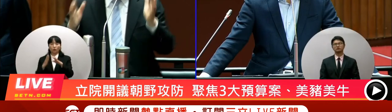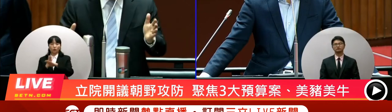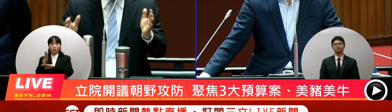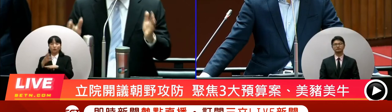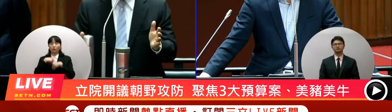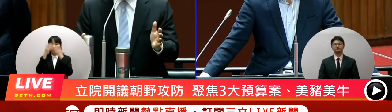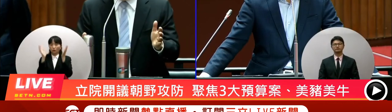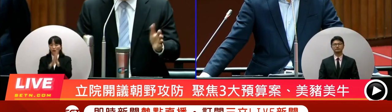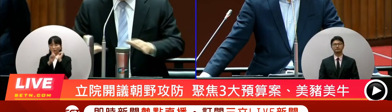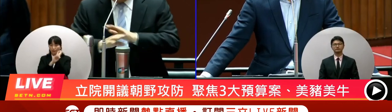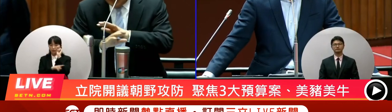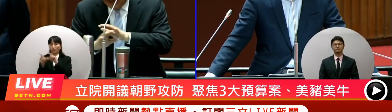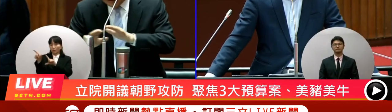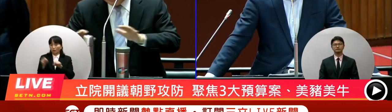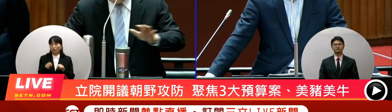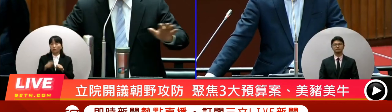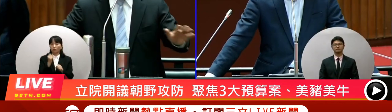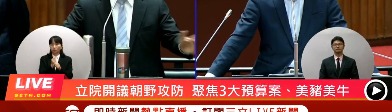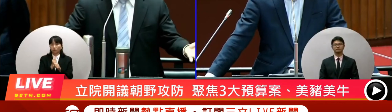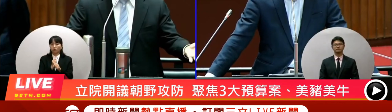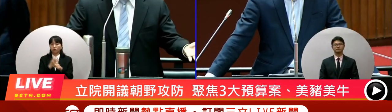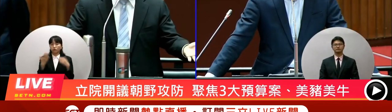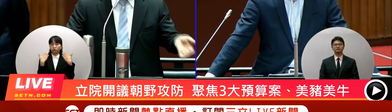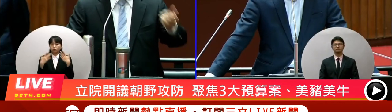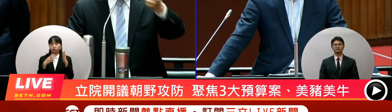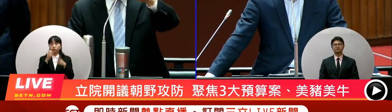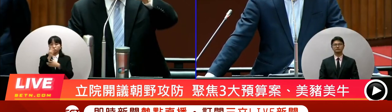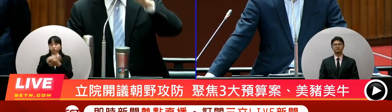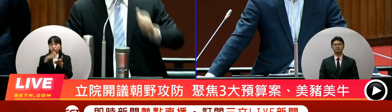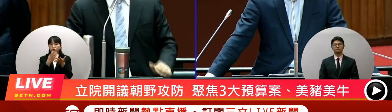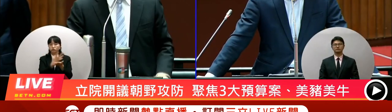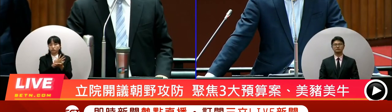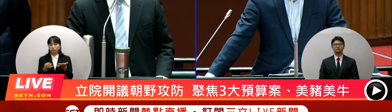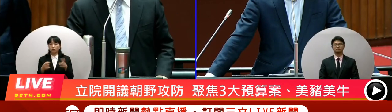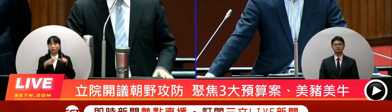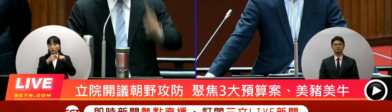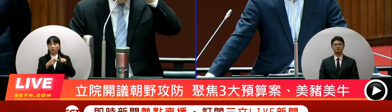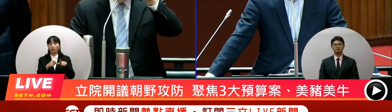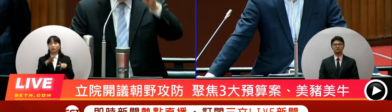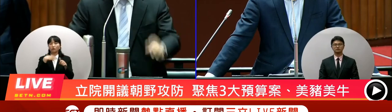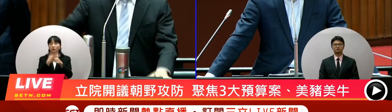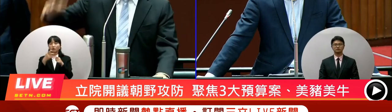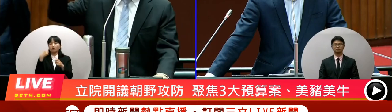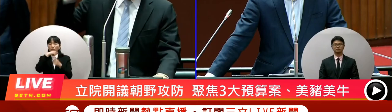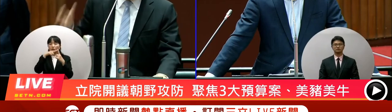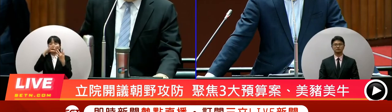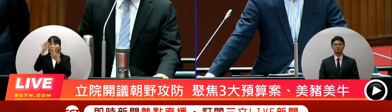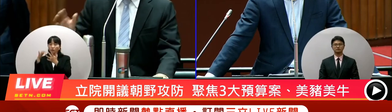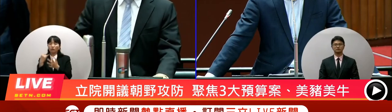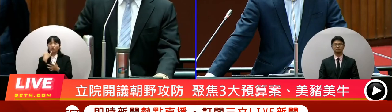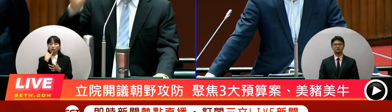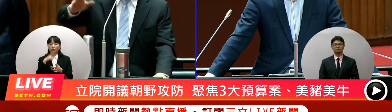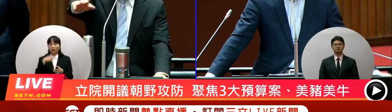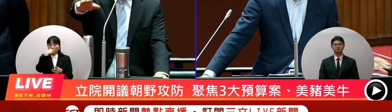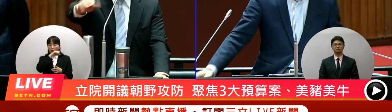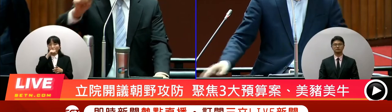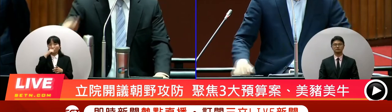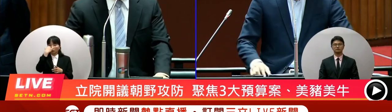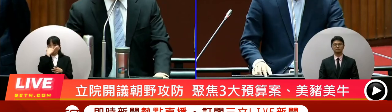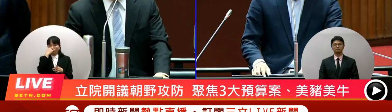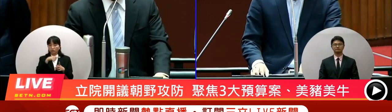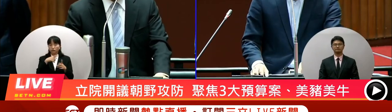都依据法律来加以清楚标示就是让国人选择第二我们台湾猪不用